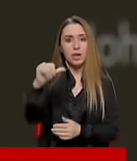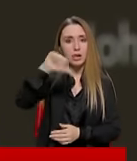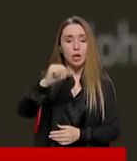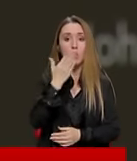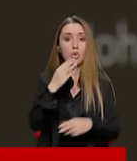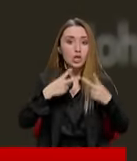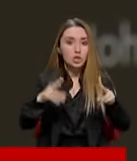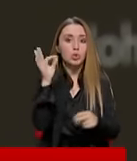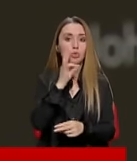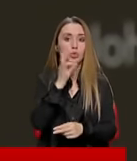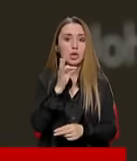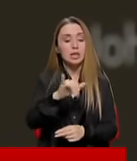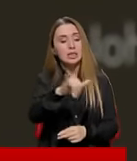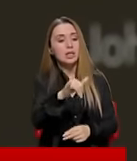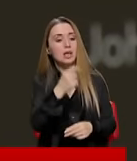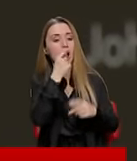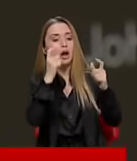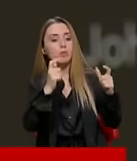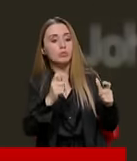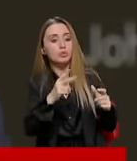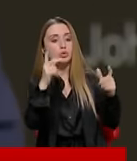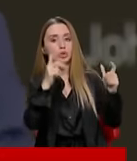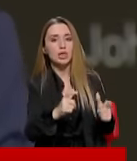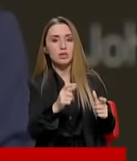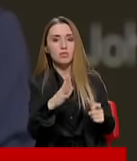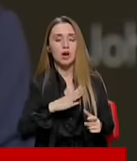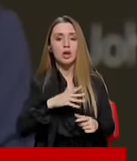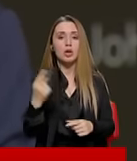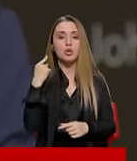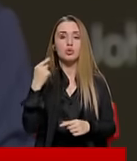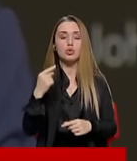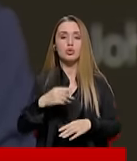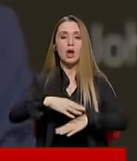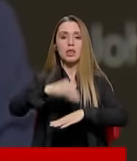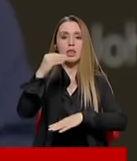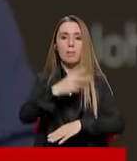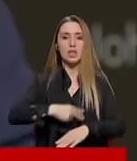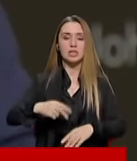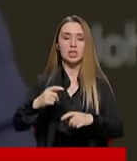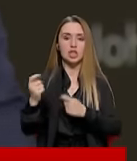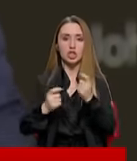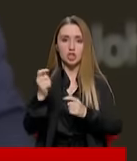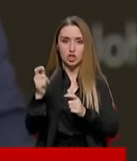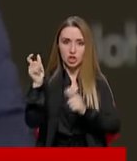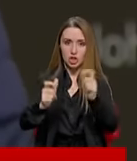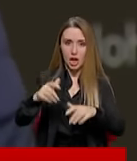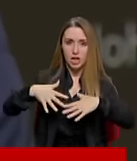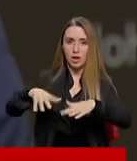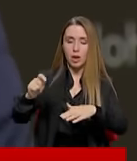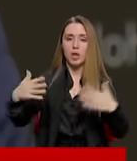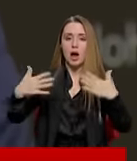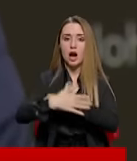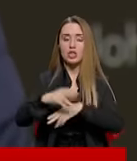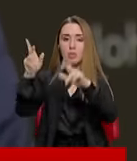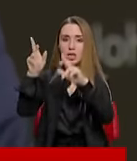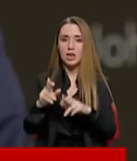açılacak hemen yanında Ankara Büyükşehir Dün altındağı belediyesi'de işçiler grev yaptı anında onları akşam vakti iftar